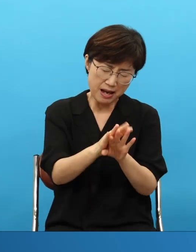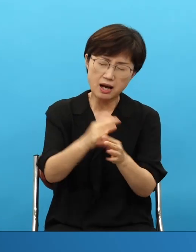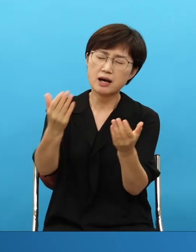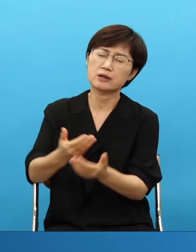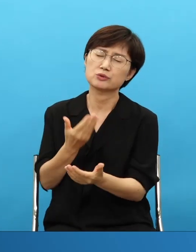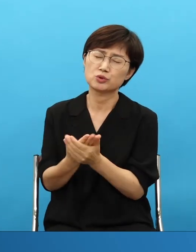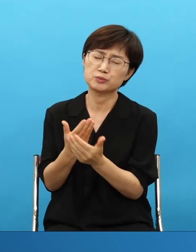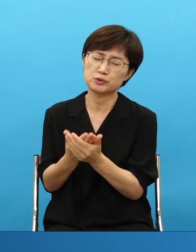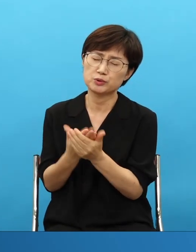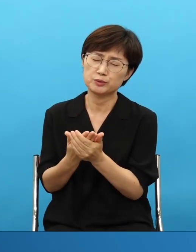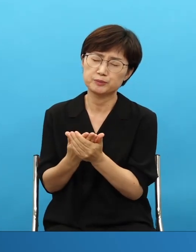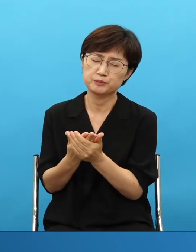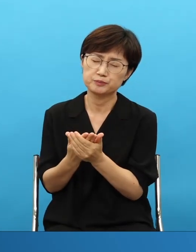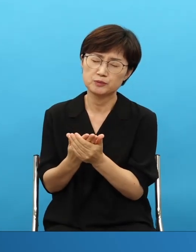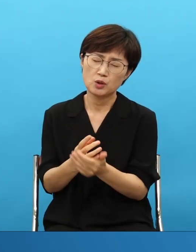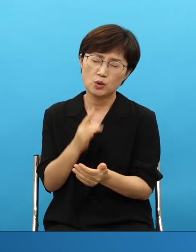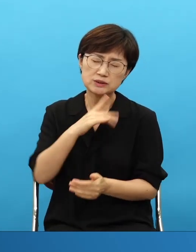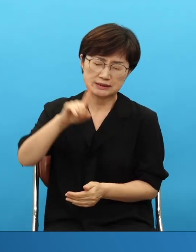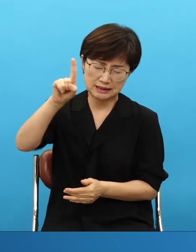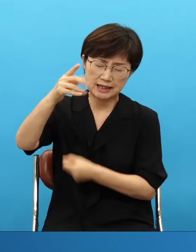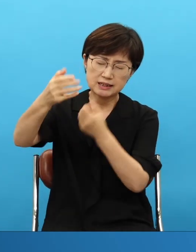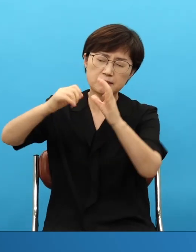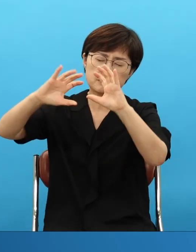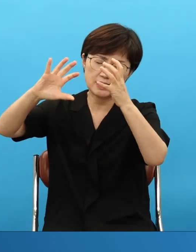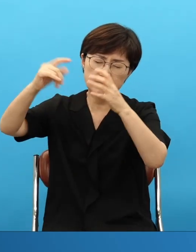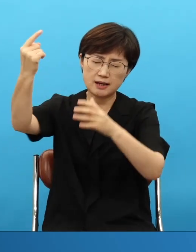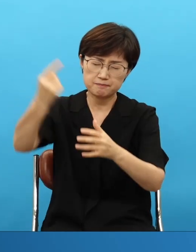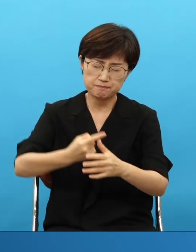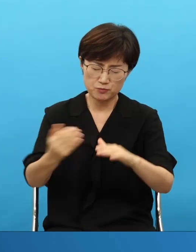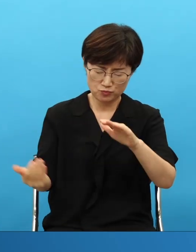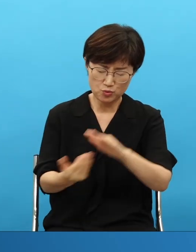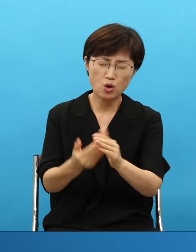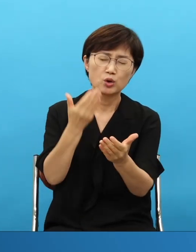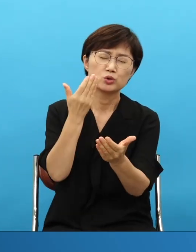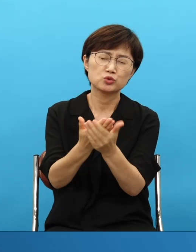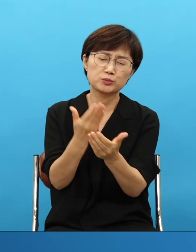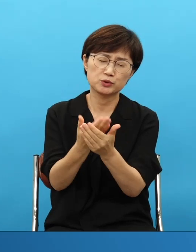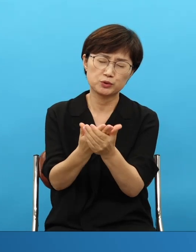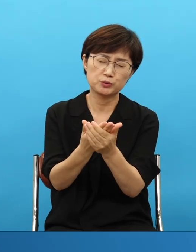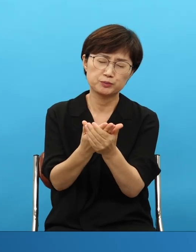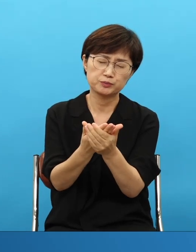주옵소서. 오직 하나님의 나라 임하게 하옵소서.